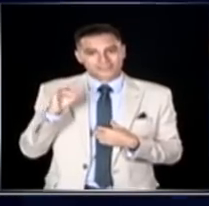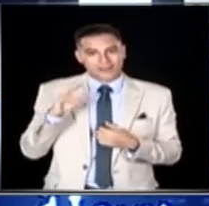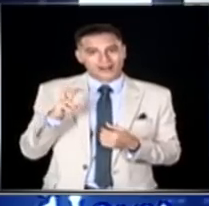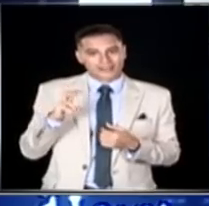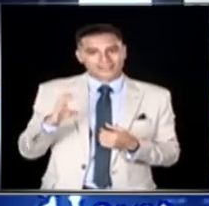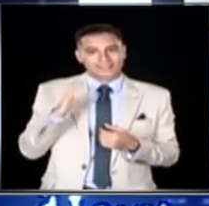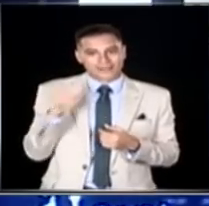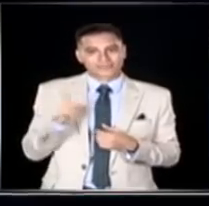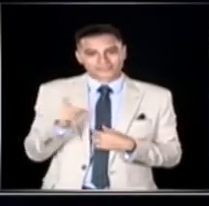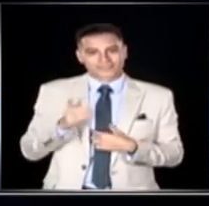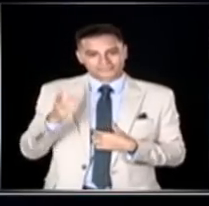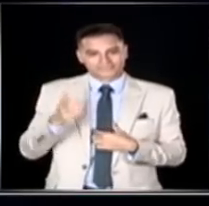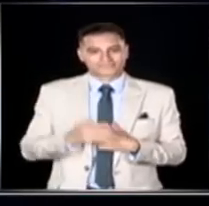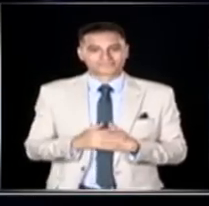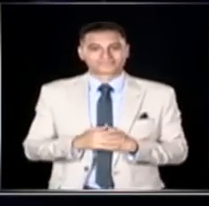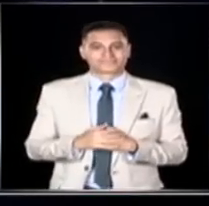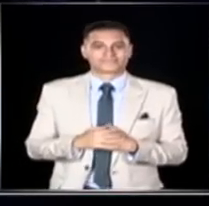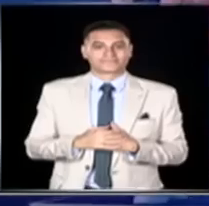صحيحة.